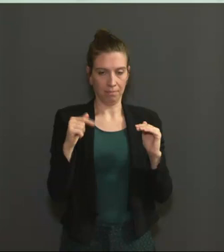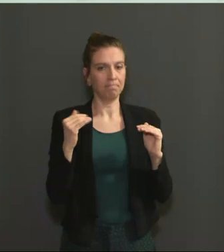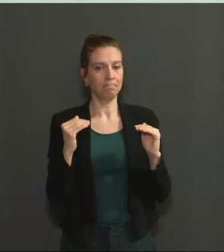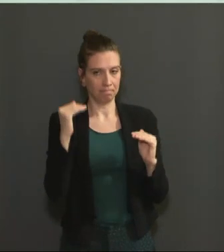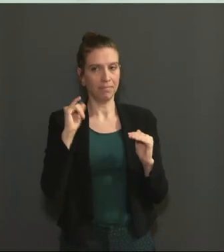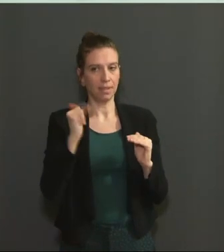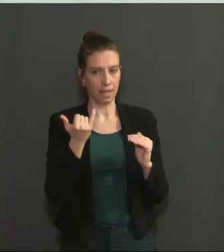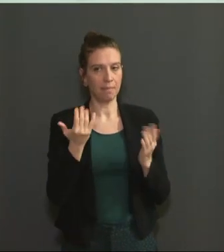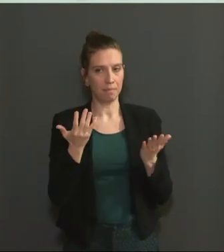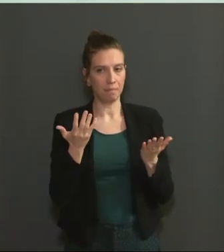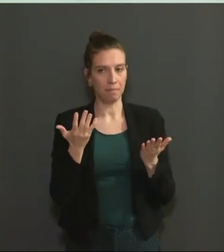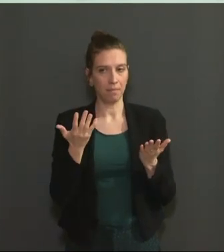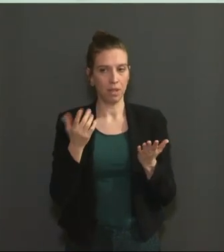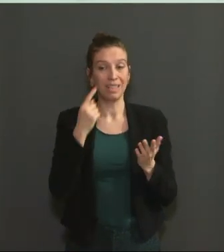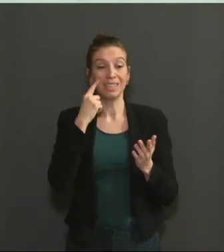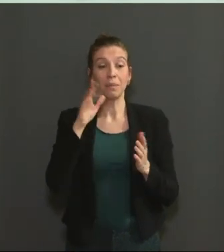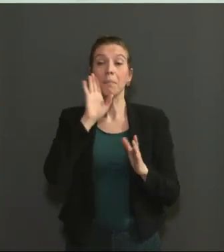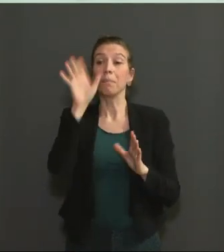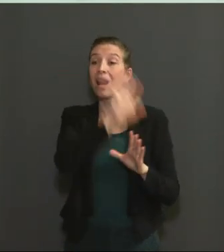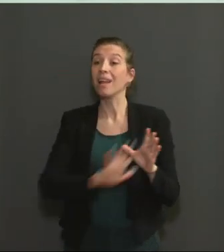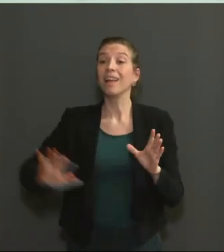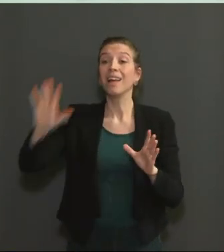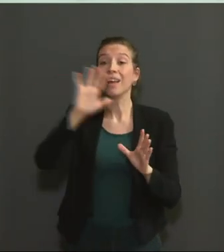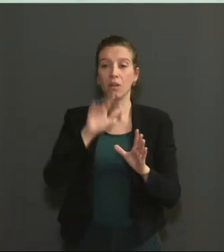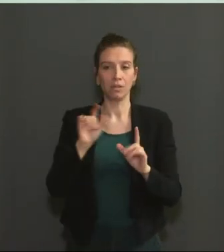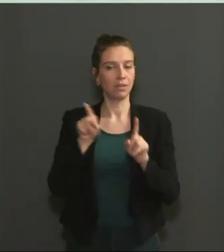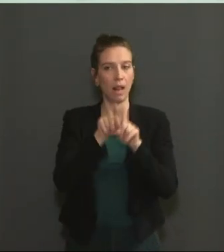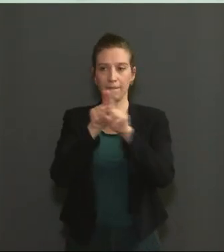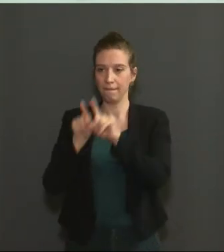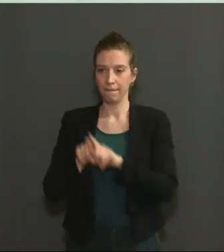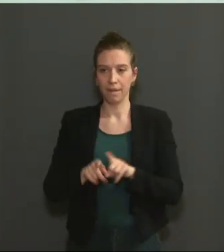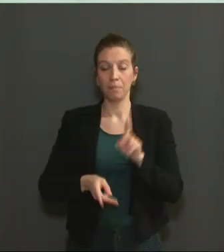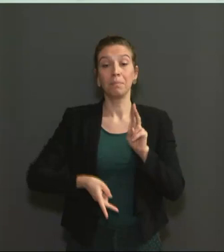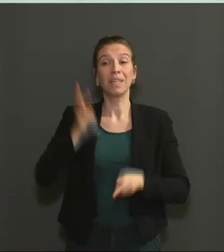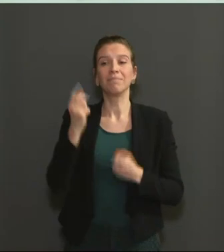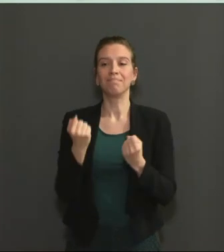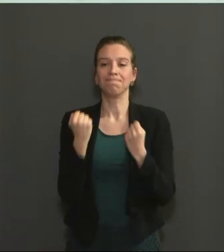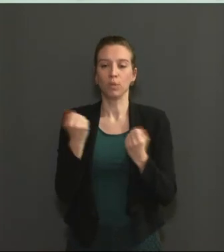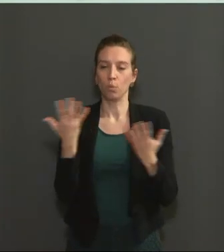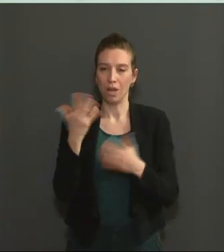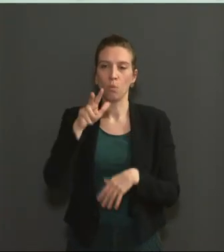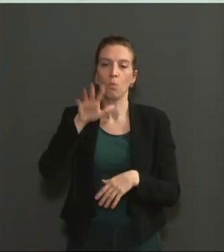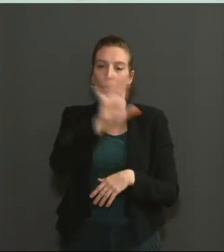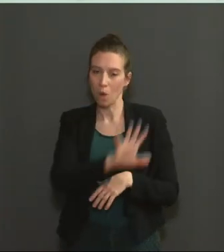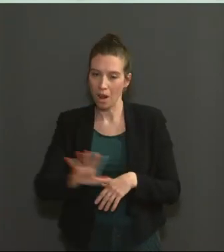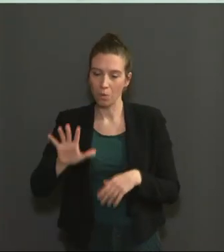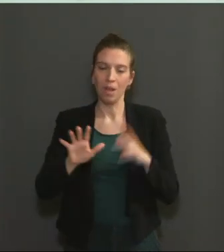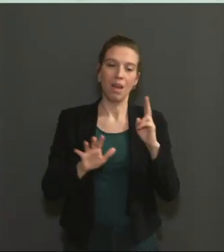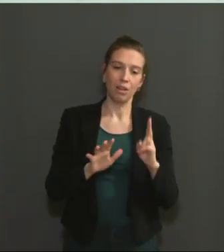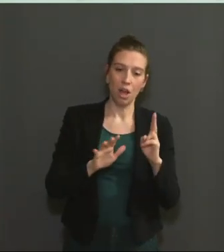land maar het is meer uitgesproken in won met name in heenau en Luxemburg in het